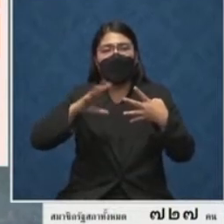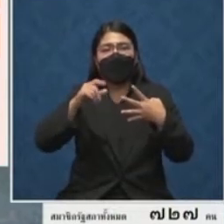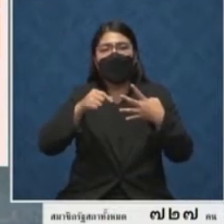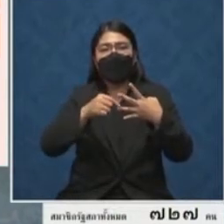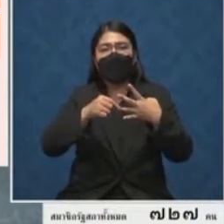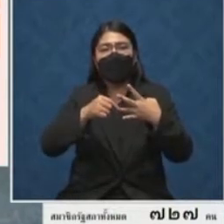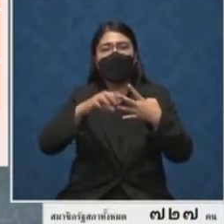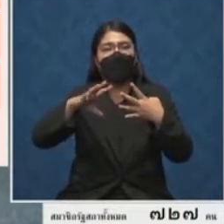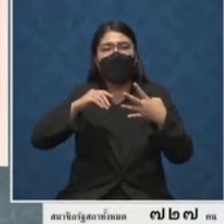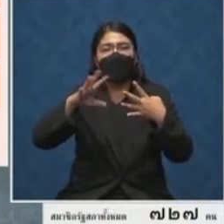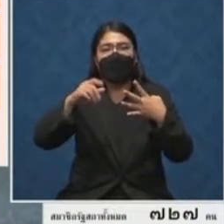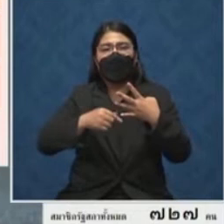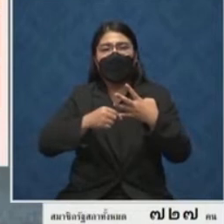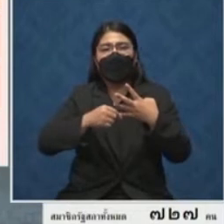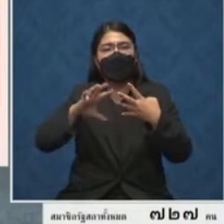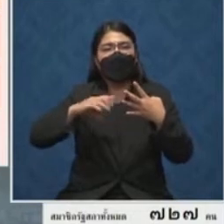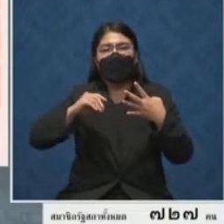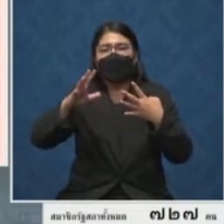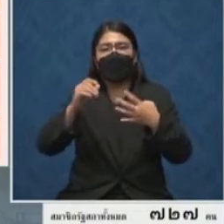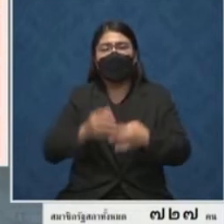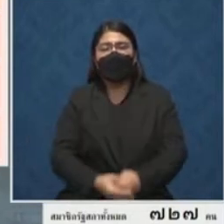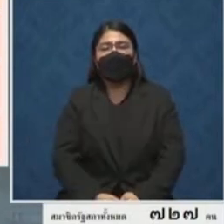ไม่รับหลักการ4ไม่รับหลักการ